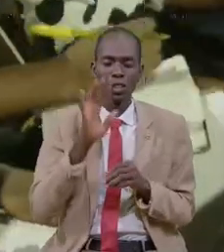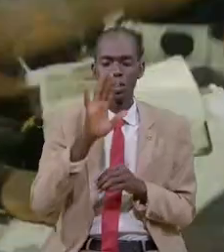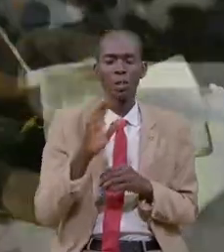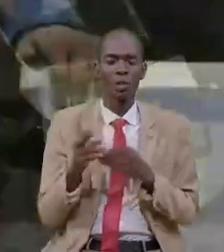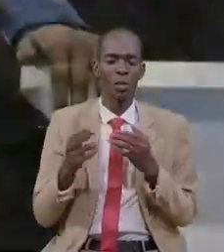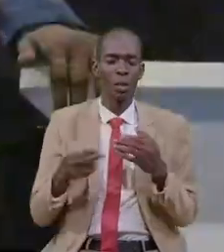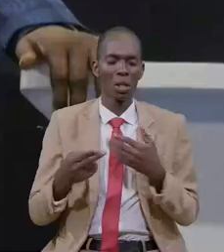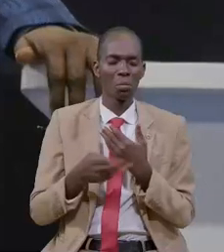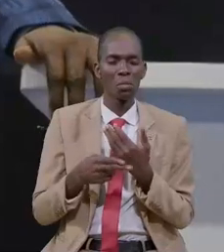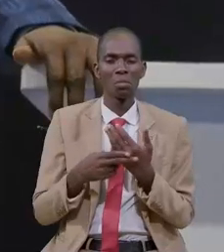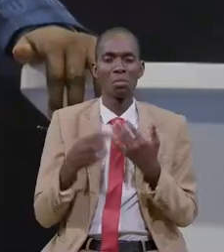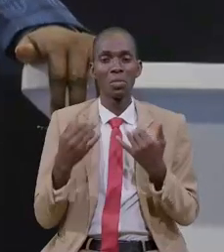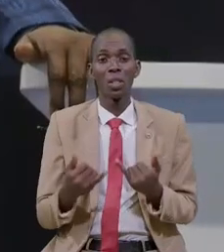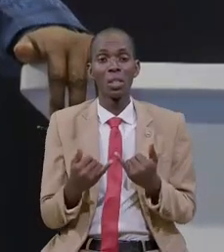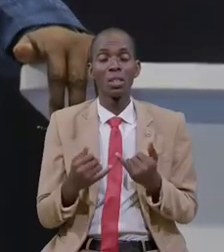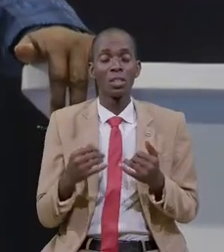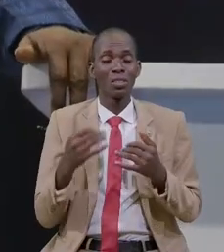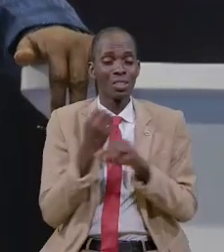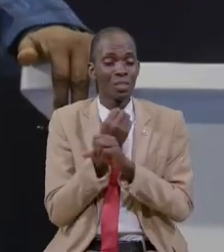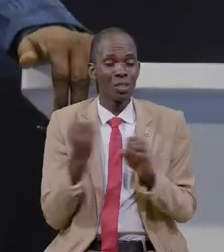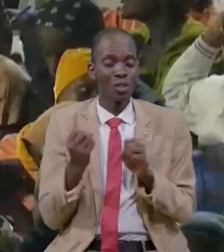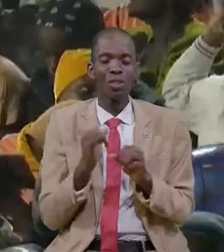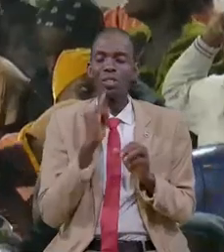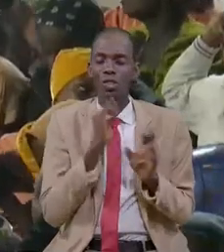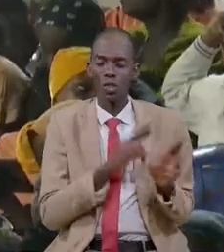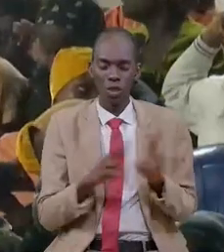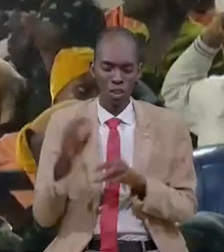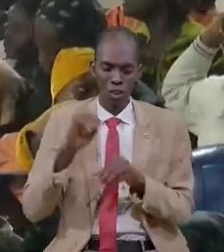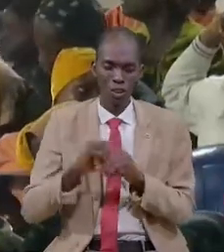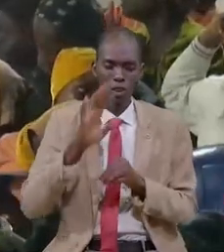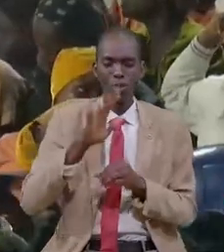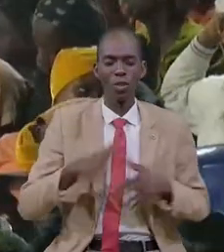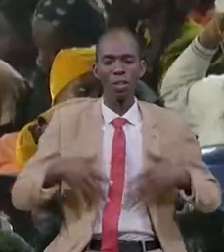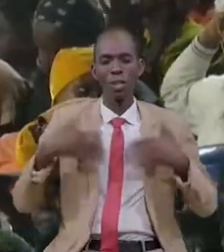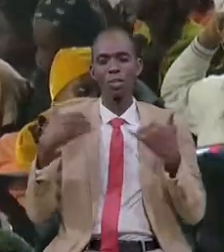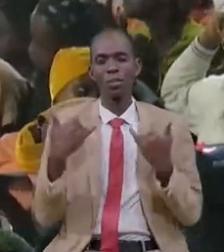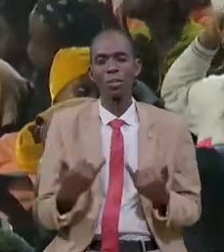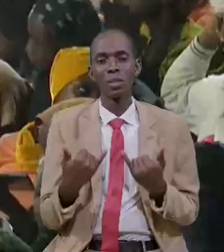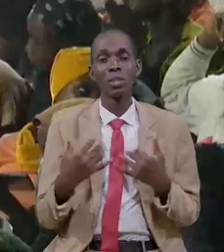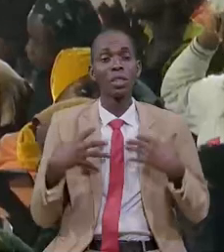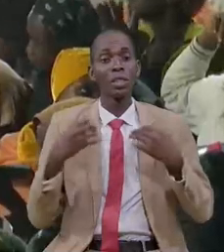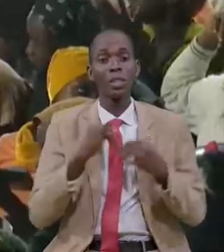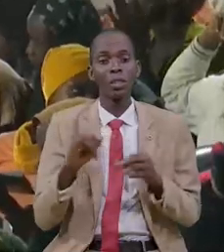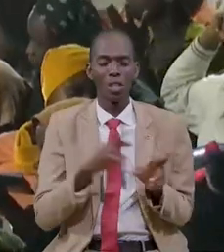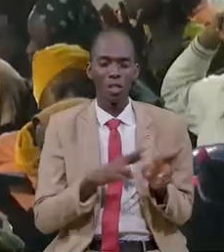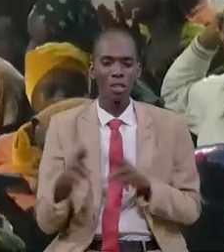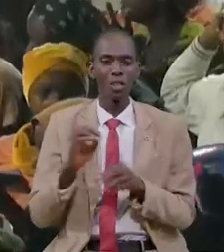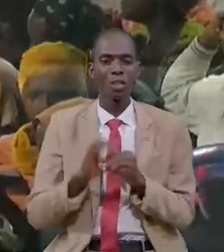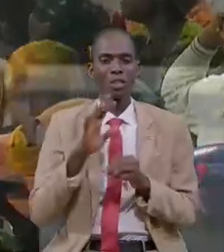créditée dans ton compte. Le salut, crédité dans ton compte. Guérison, créditée dans ton